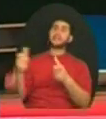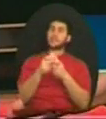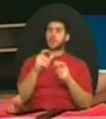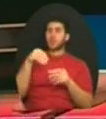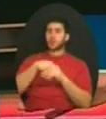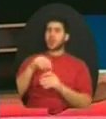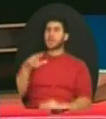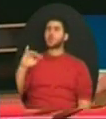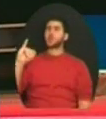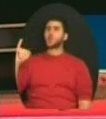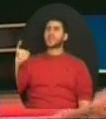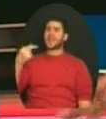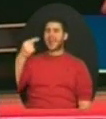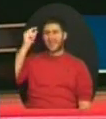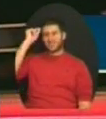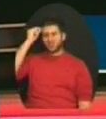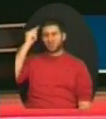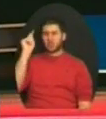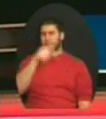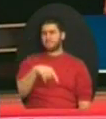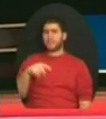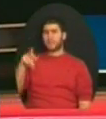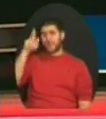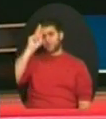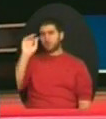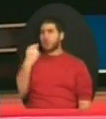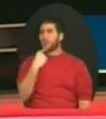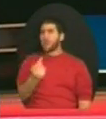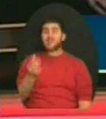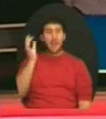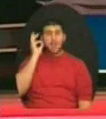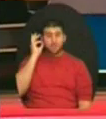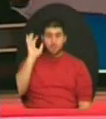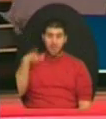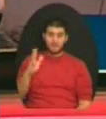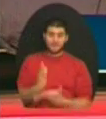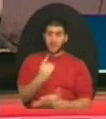כולל יהודה גליק שהגיע היום מהליכוד, באמת לבוא ולהגיד לנשים האלה גם,